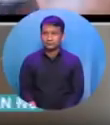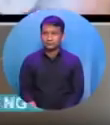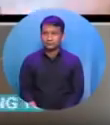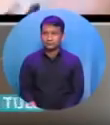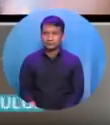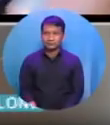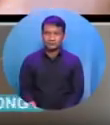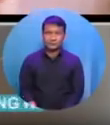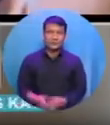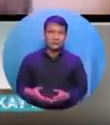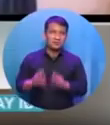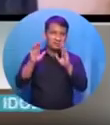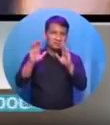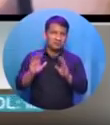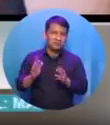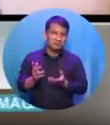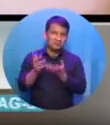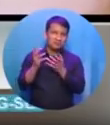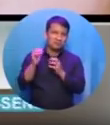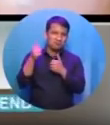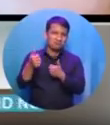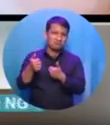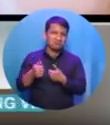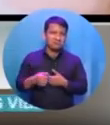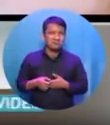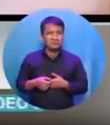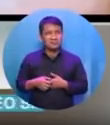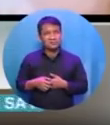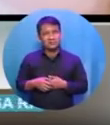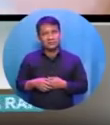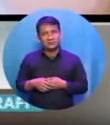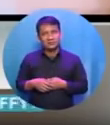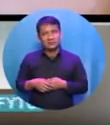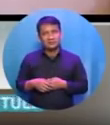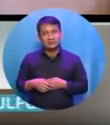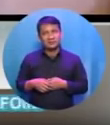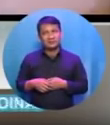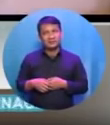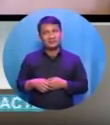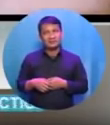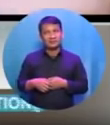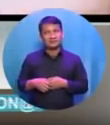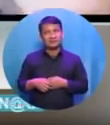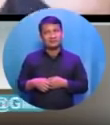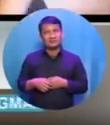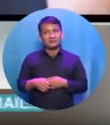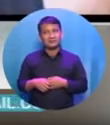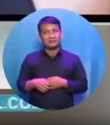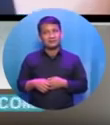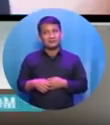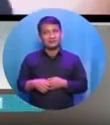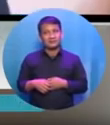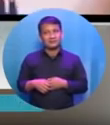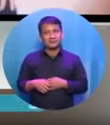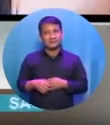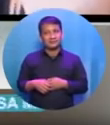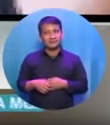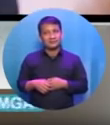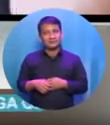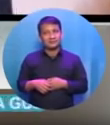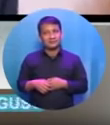Ba. Hanggat merong inaapi, ay merong Ravitul. Walang iwanan, asahan niya, di ko